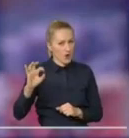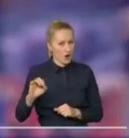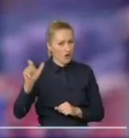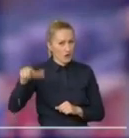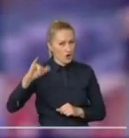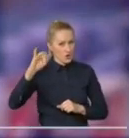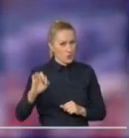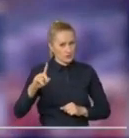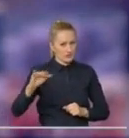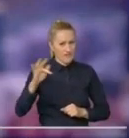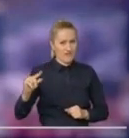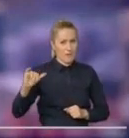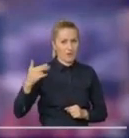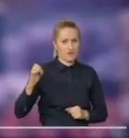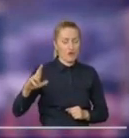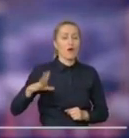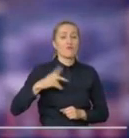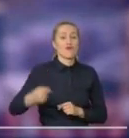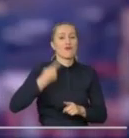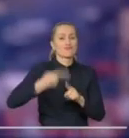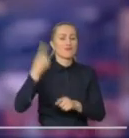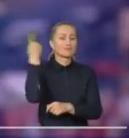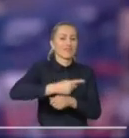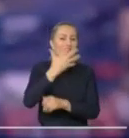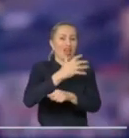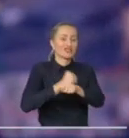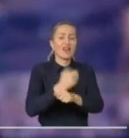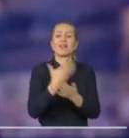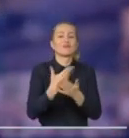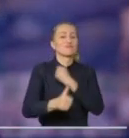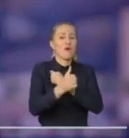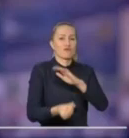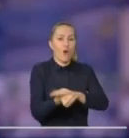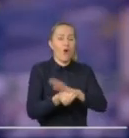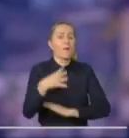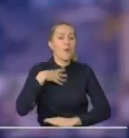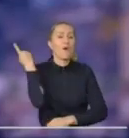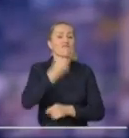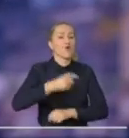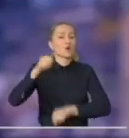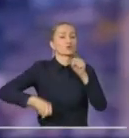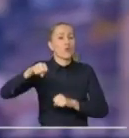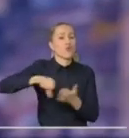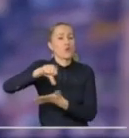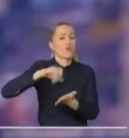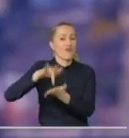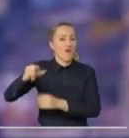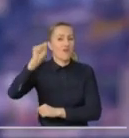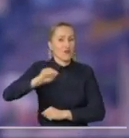Pinior został prawomocnie skazany na 1,5 roku więzienia za korupcję. Wyrok zapadł przed wrocławskim sądem okręgowym po procesie